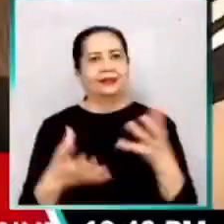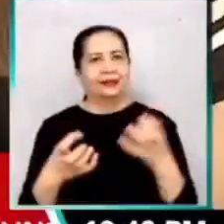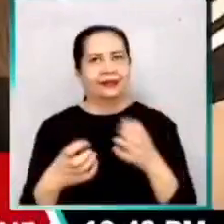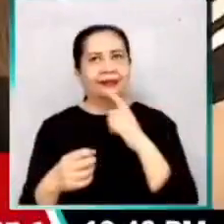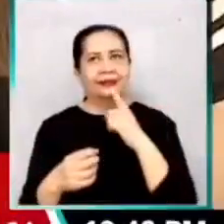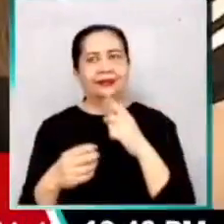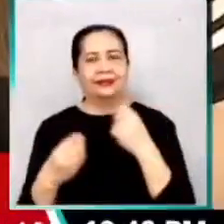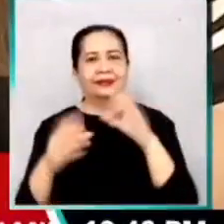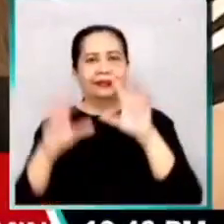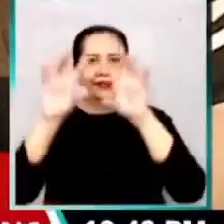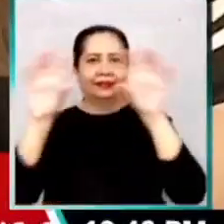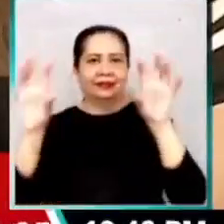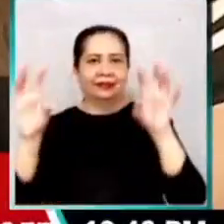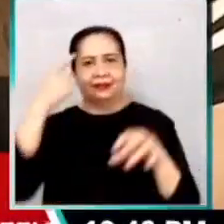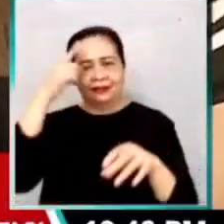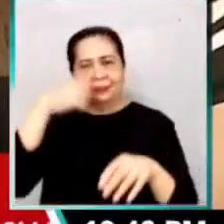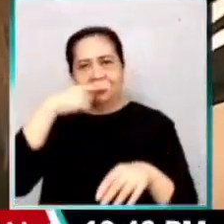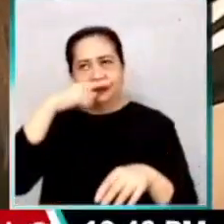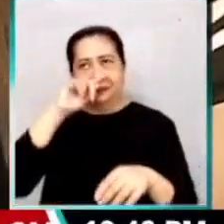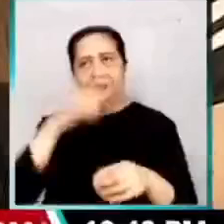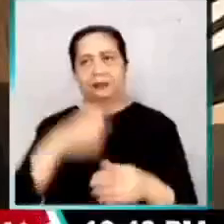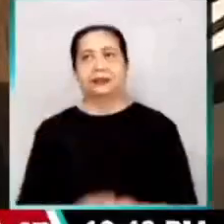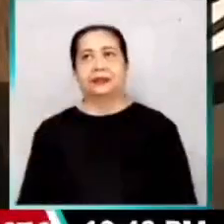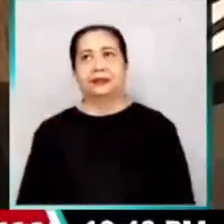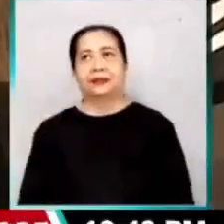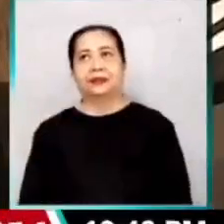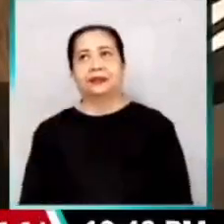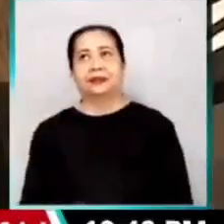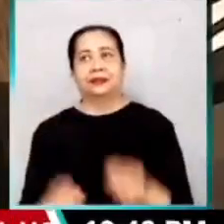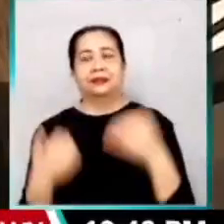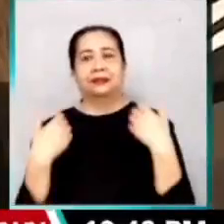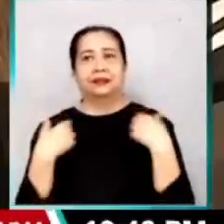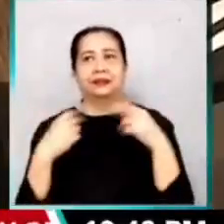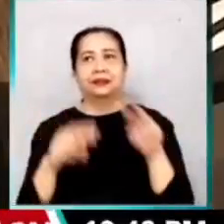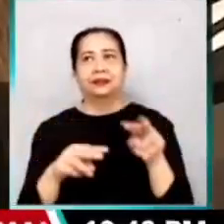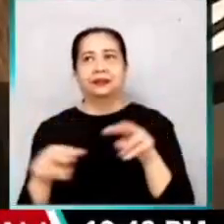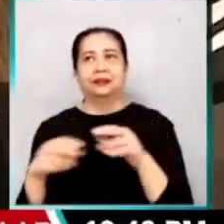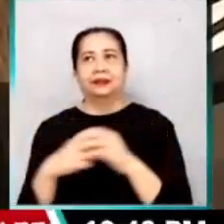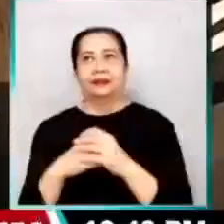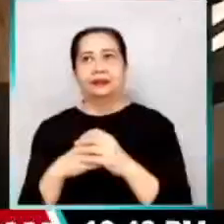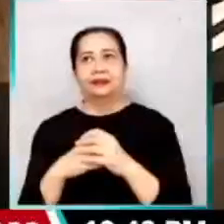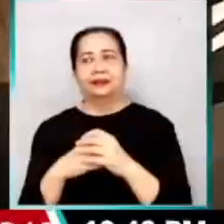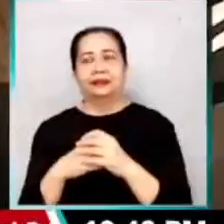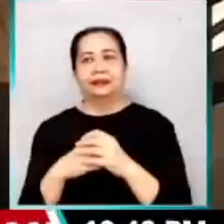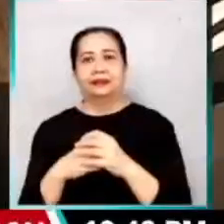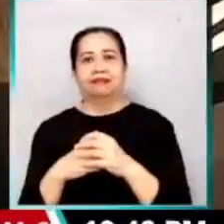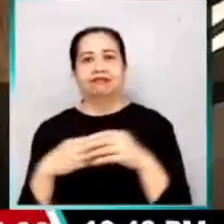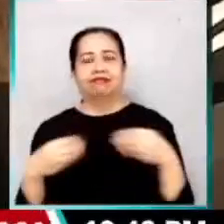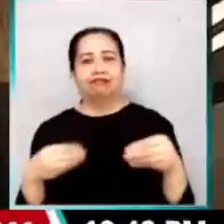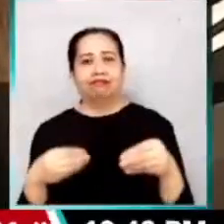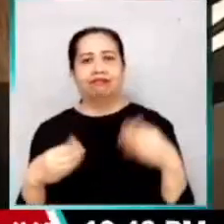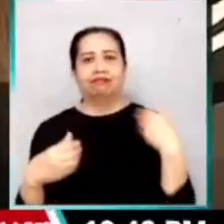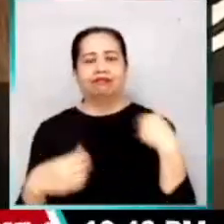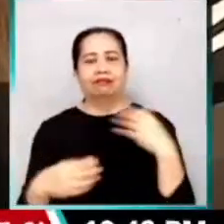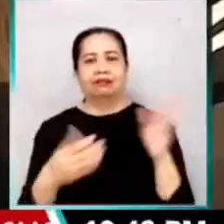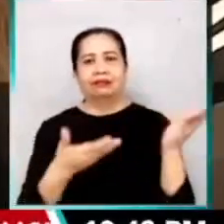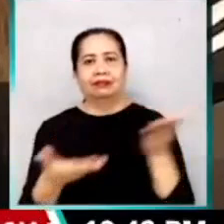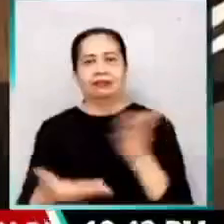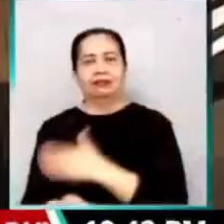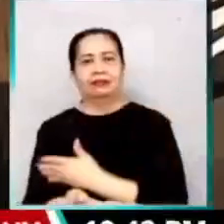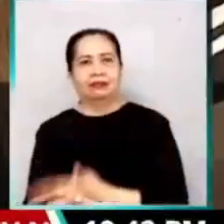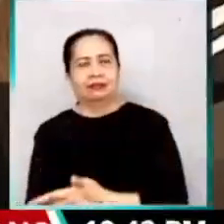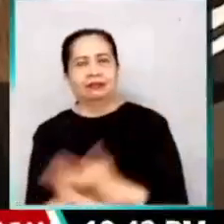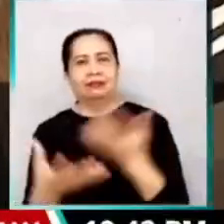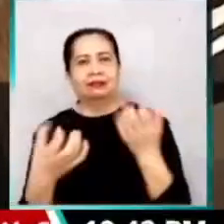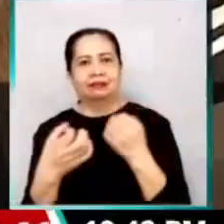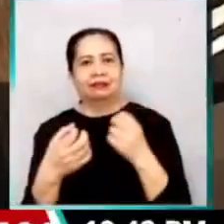nagde-decorate para sa mga bata. Pag kami nakikita kasi ako na mga vendors may dalang anak, tapos gusto nilang ipasyal